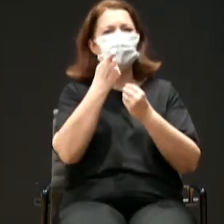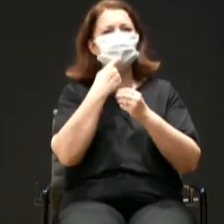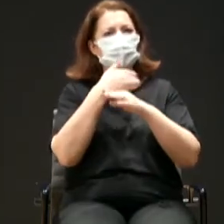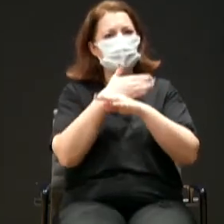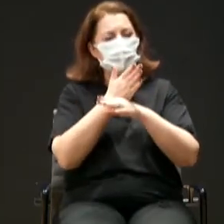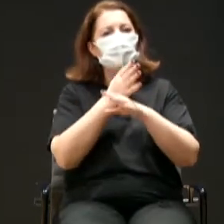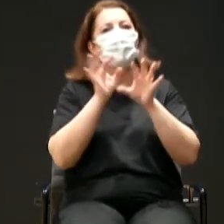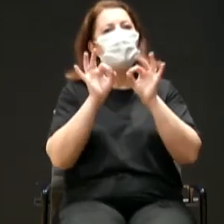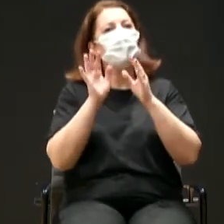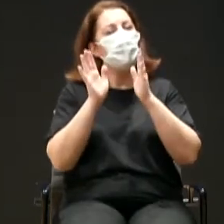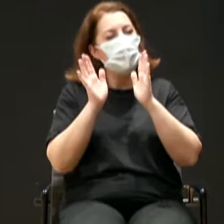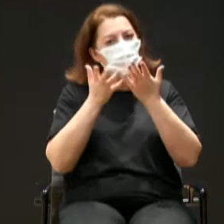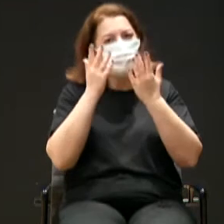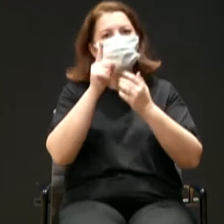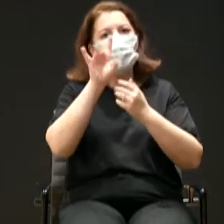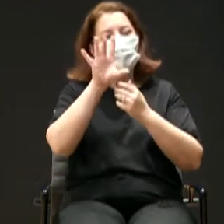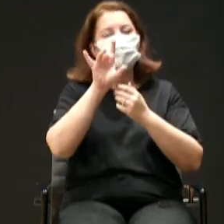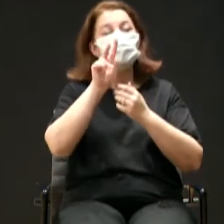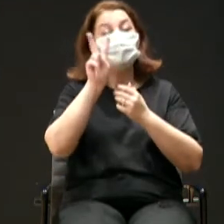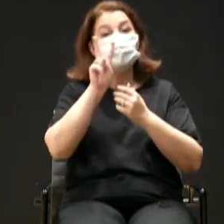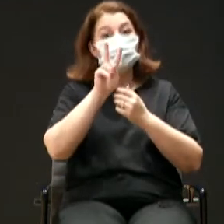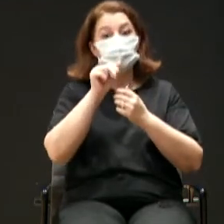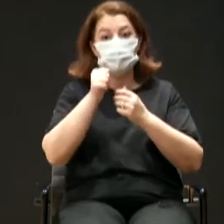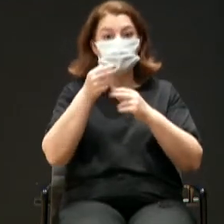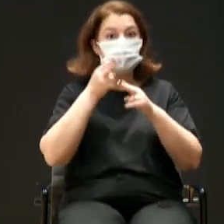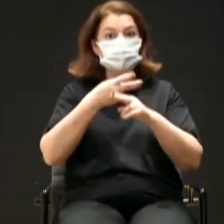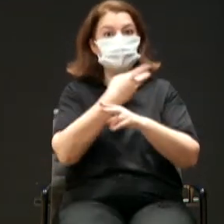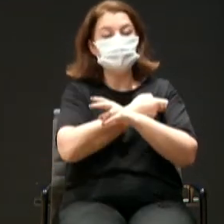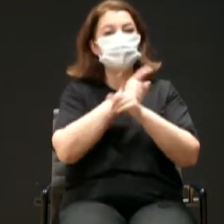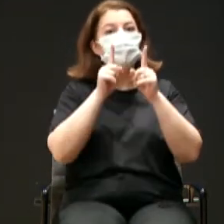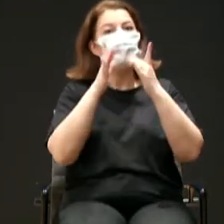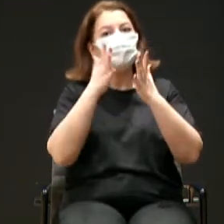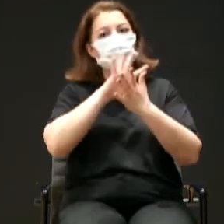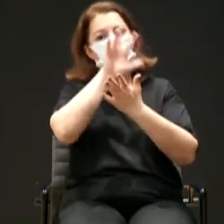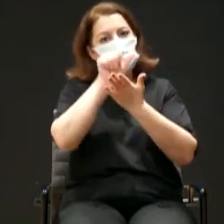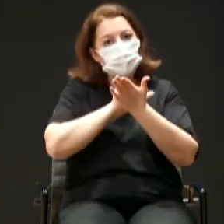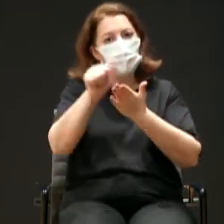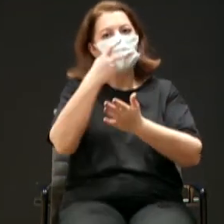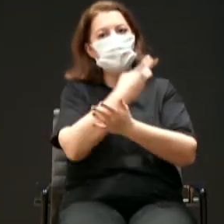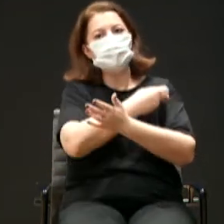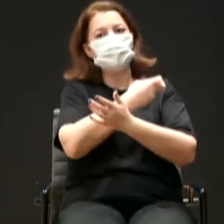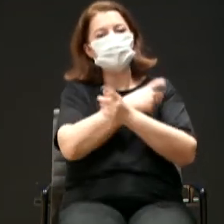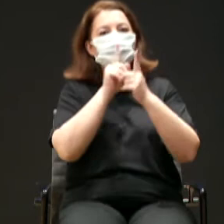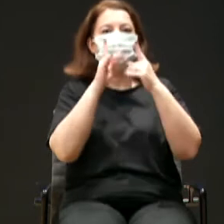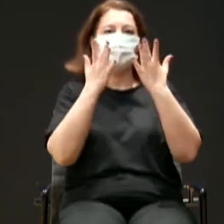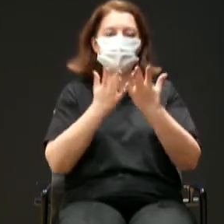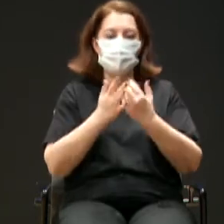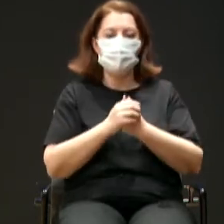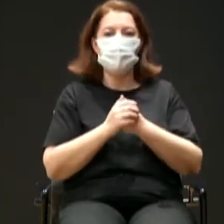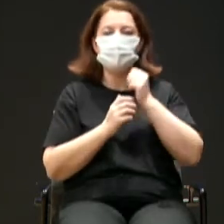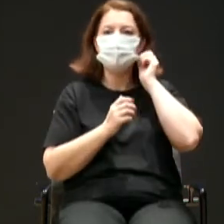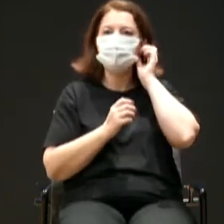olsa 15-20 gündür iyi gidiyor. Çok seriler. İnşallah vatandaşımızın tamamına da vururlar. İnşallah diyorum.